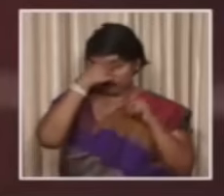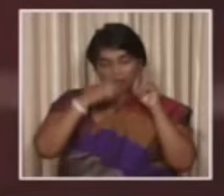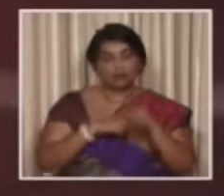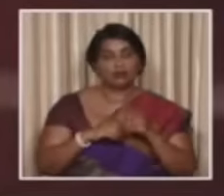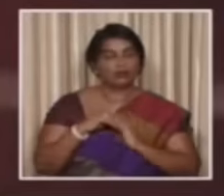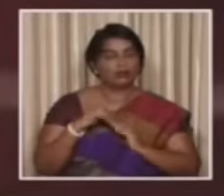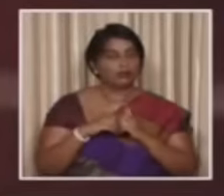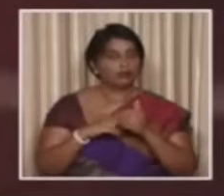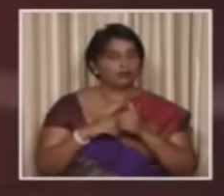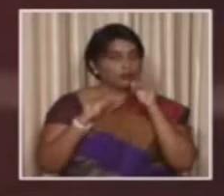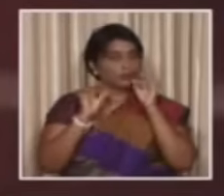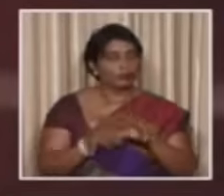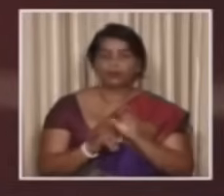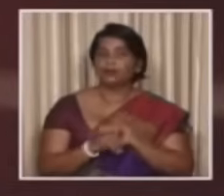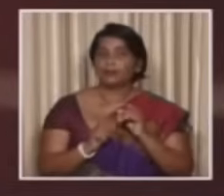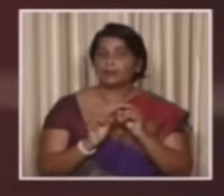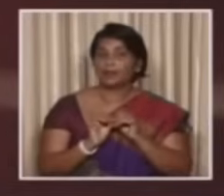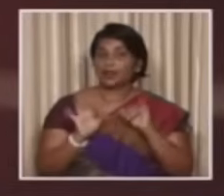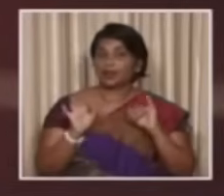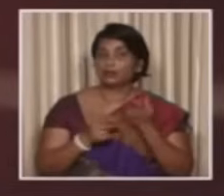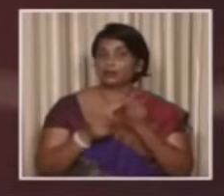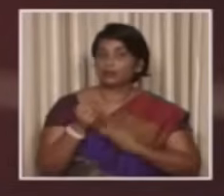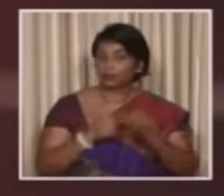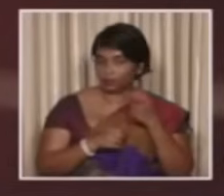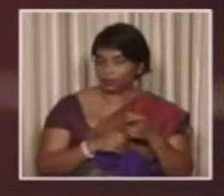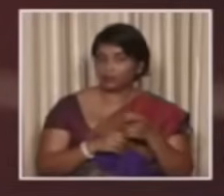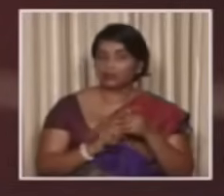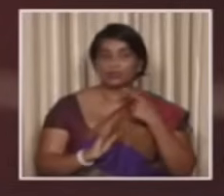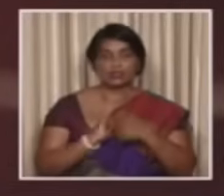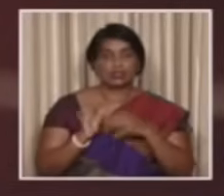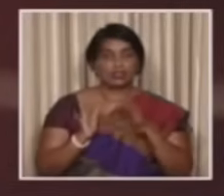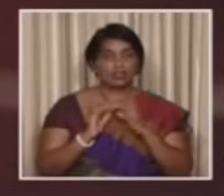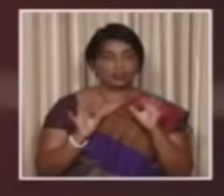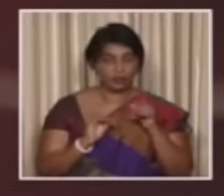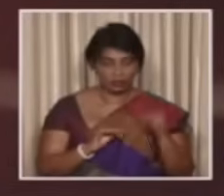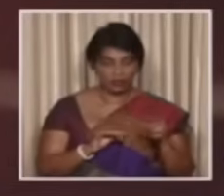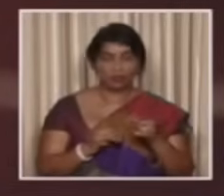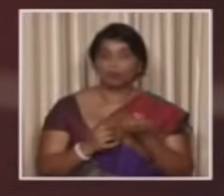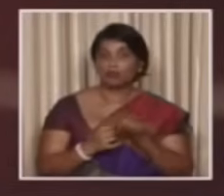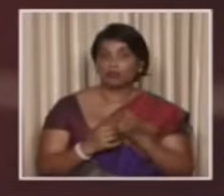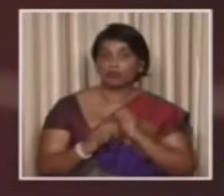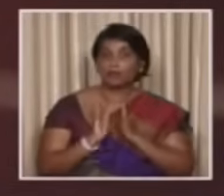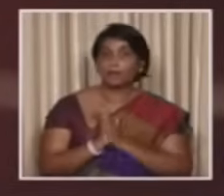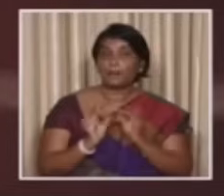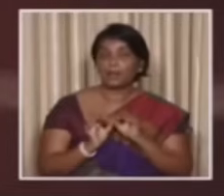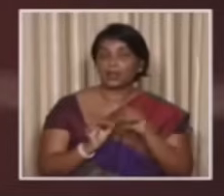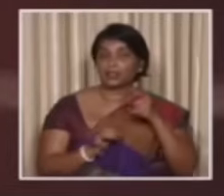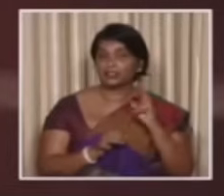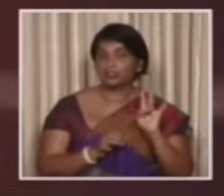කිසිදු ක්‍රමවේදයක් අනුගමනය කරන්නේ නැතුව බිලියන 6කට විකුණන ශ්‍රී ලංකා ආරක්ෂණ සංස්ථාවේ වත්කම් තිබුණා බිලියන 125ක්.